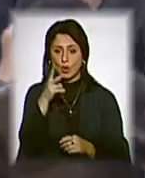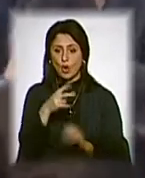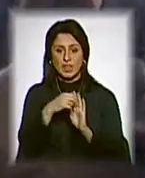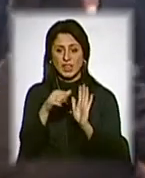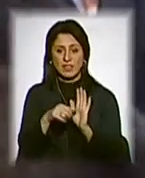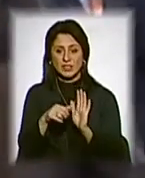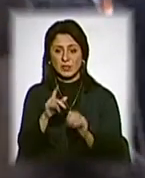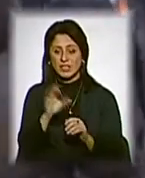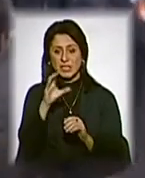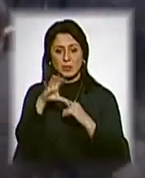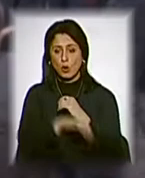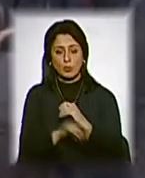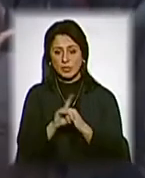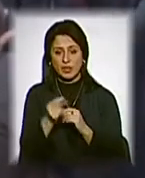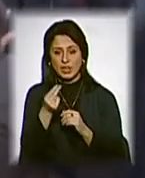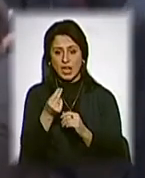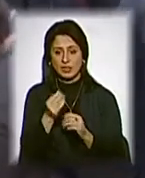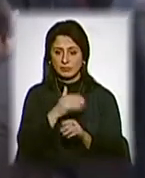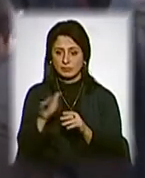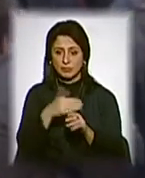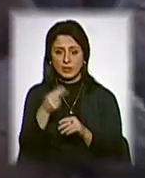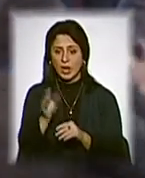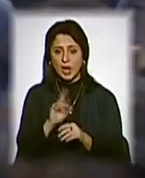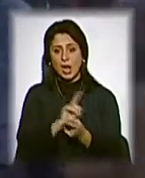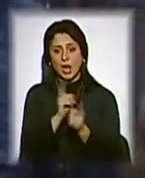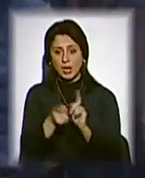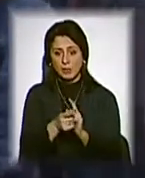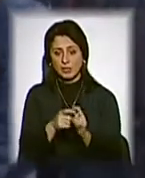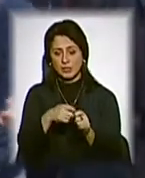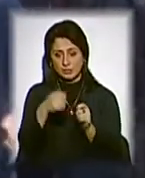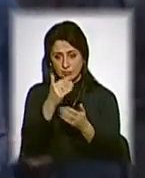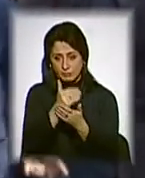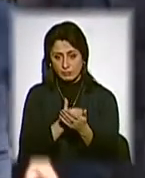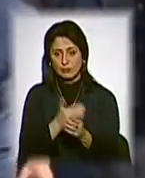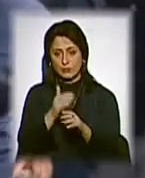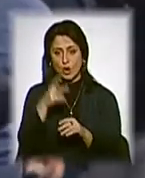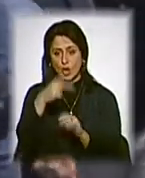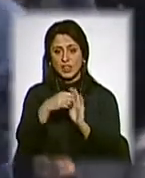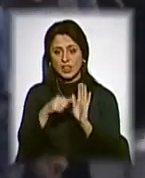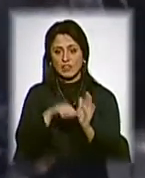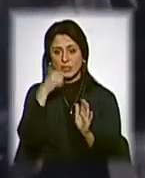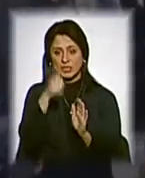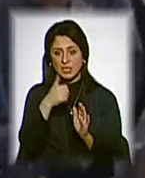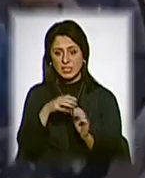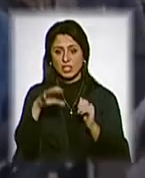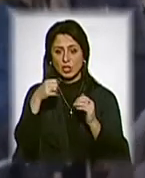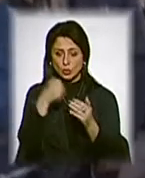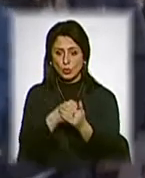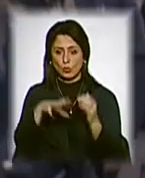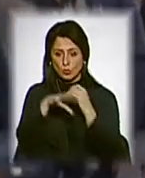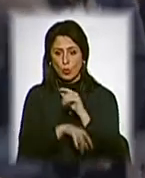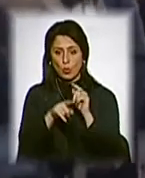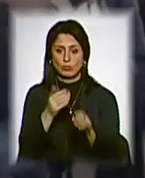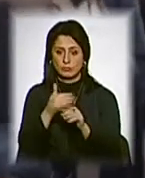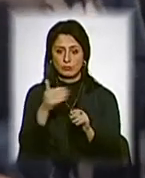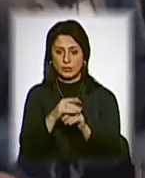2016 წლის სექტემბრის ბოლომდე მოხდეს ამ თანხის გადახდა, არამედ გაიწელოს და ეს იყოს 2016 წლის ბოლო. ანუ გამოდის,